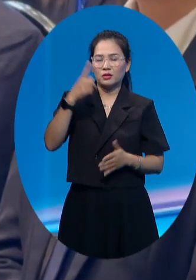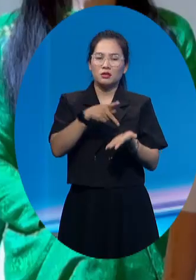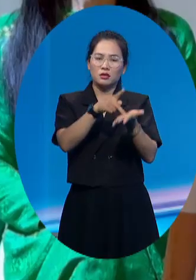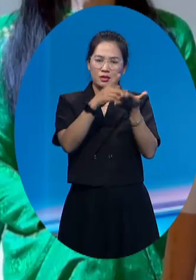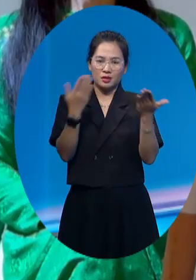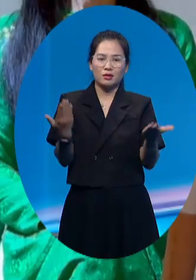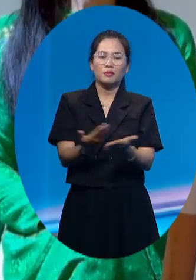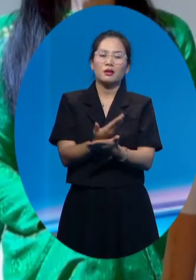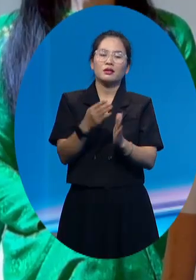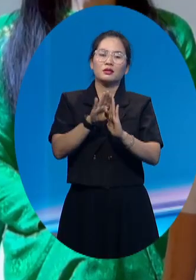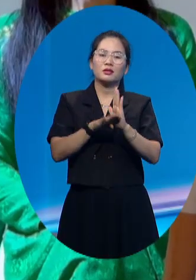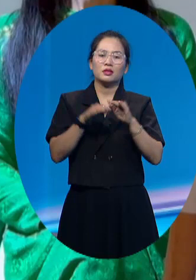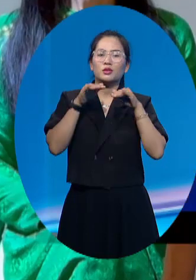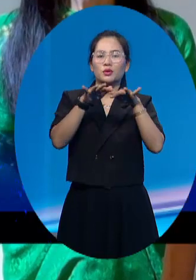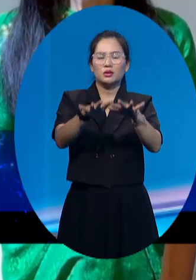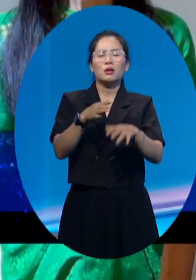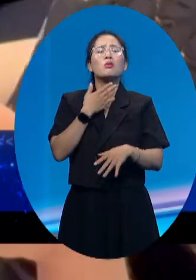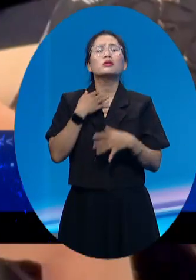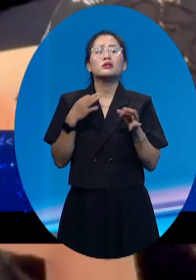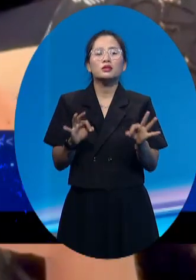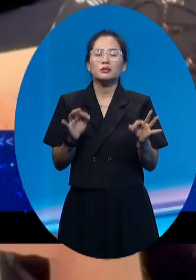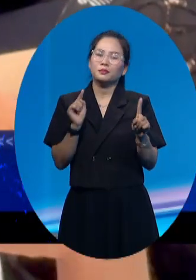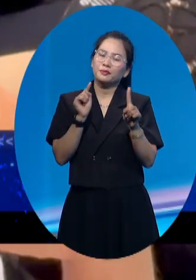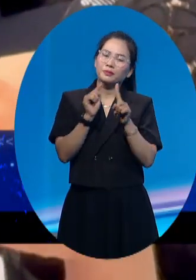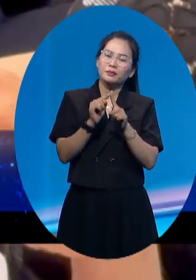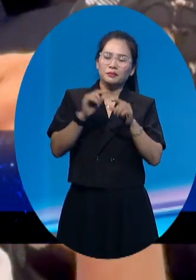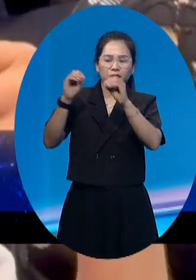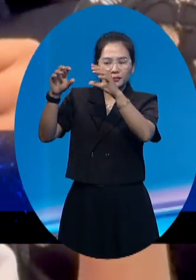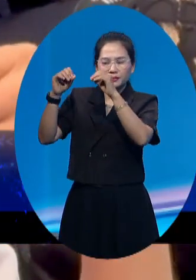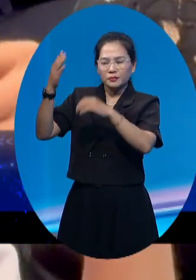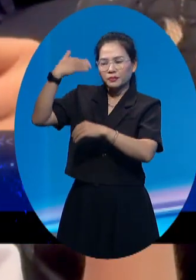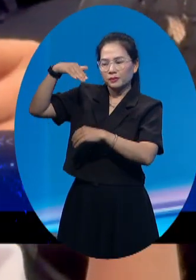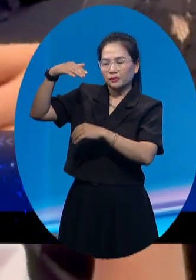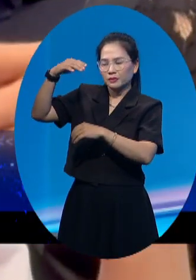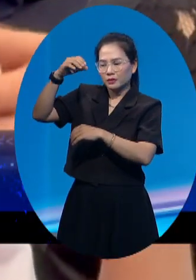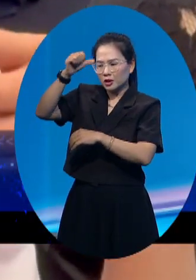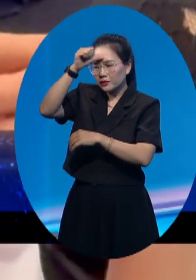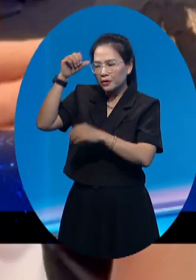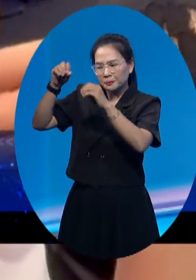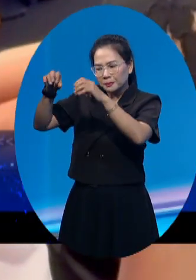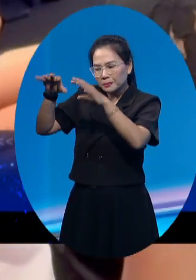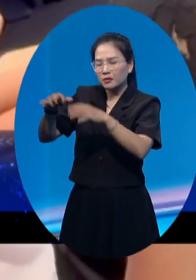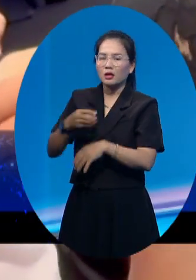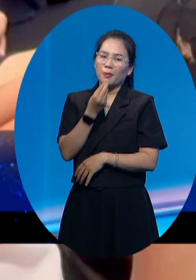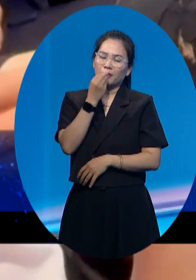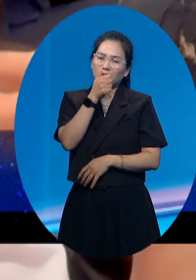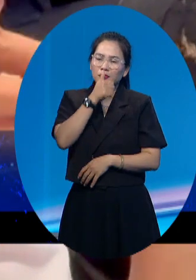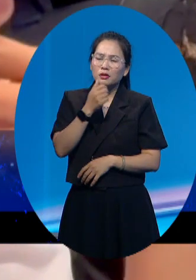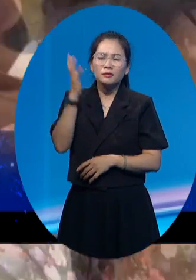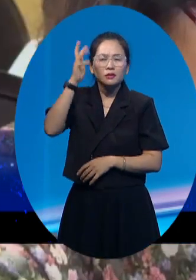kiện về chủ đề ẩm thực chay với mong muốn bồi dưỡng kiến thức cho sinh viên và góp phần khẳng định vai trò quan trọng của ẩm thực chay